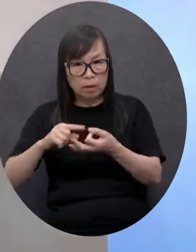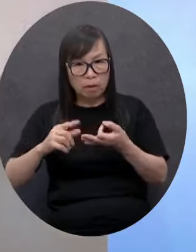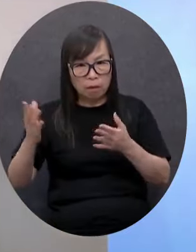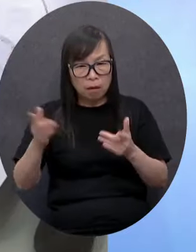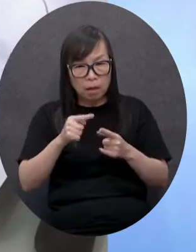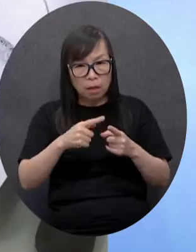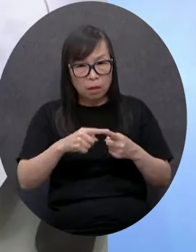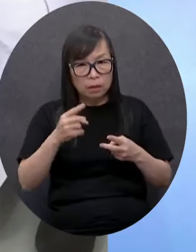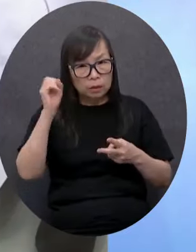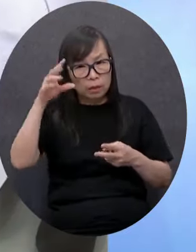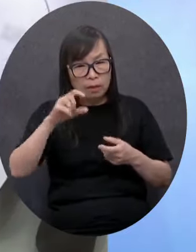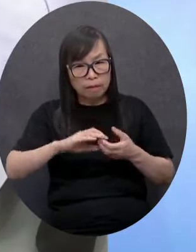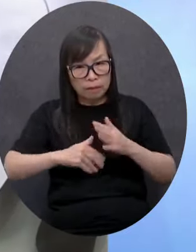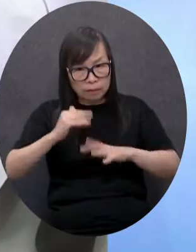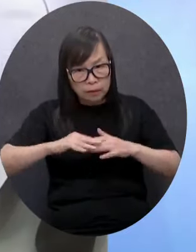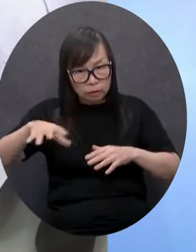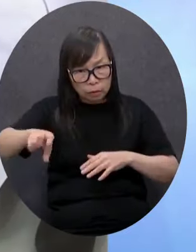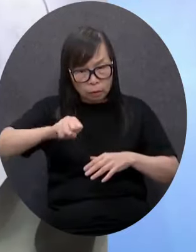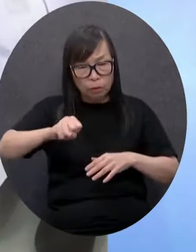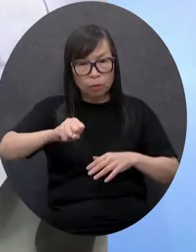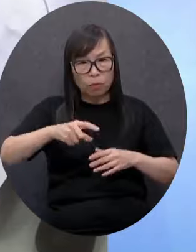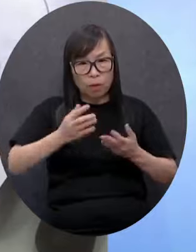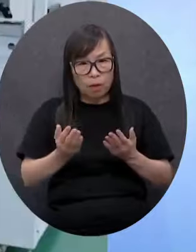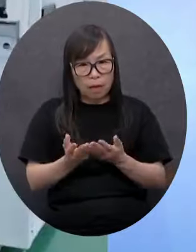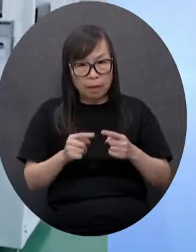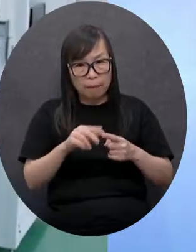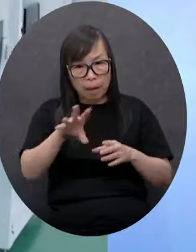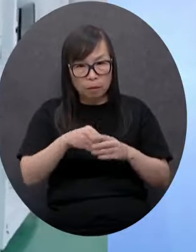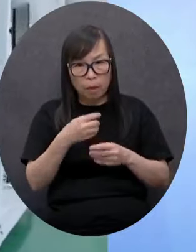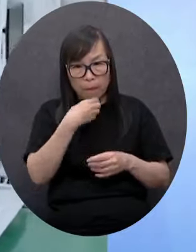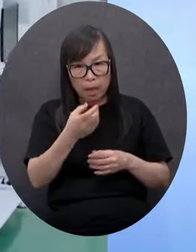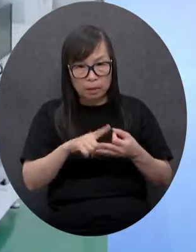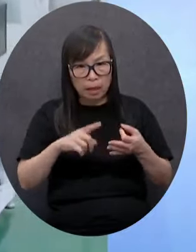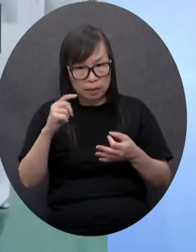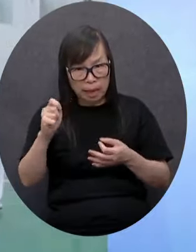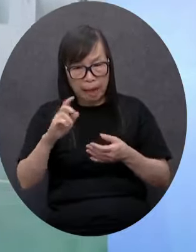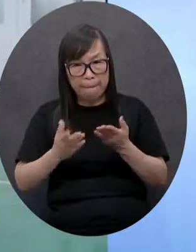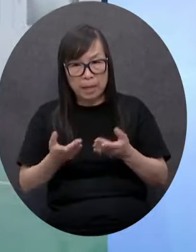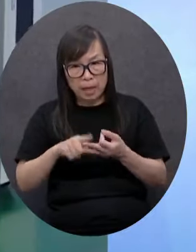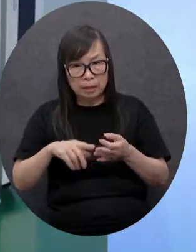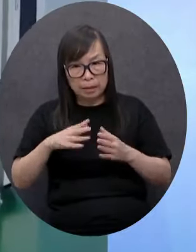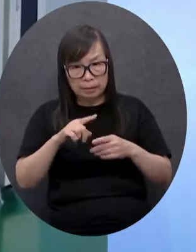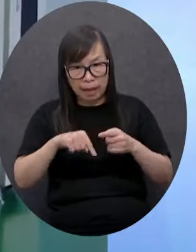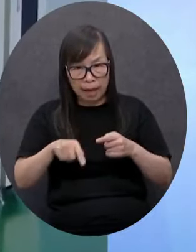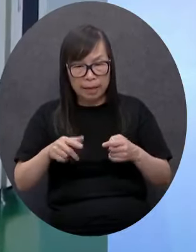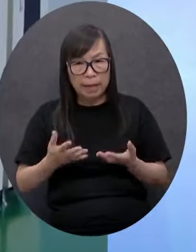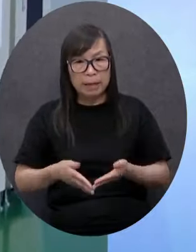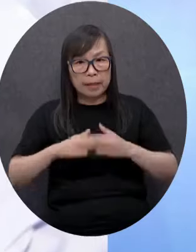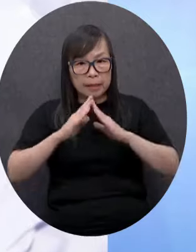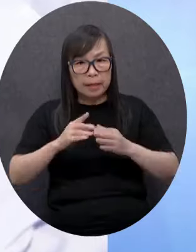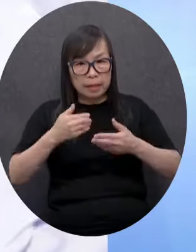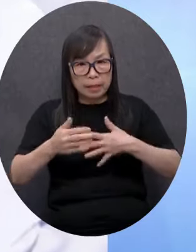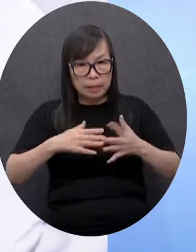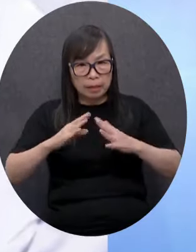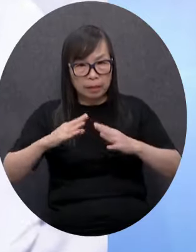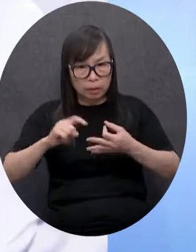技术的创新和应用，客户包括苹果、Tesla、比亚迪等大企业。国务院总理